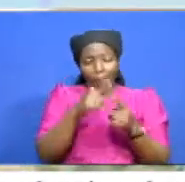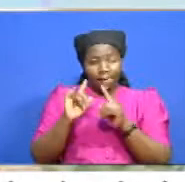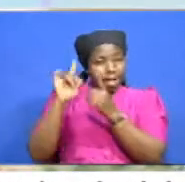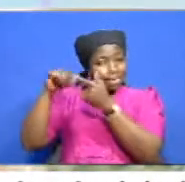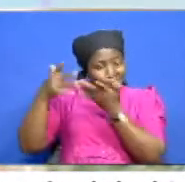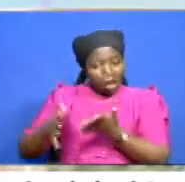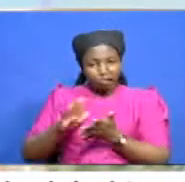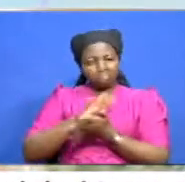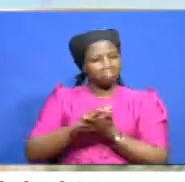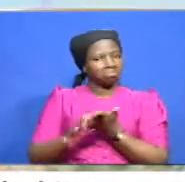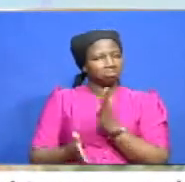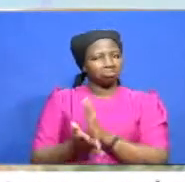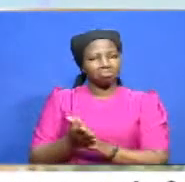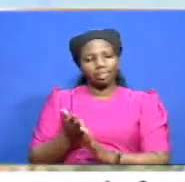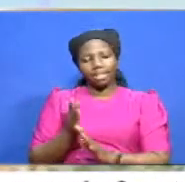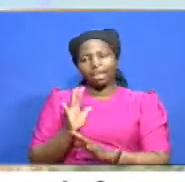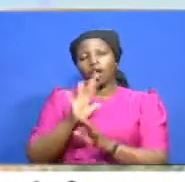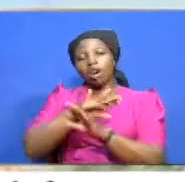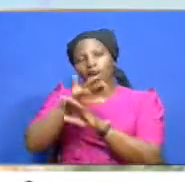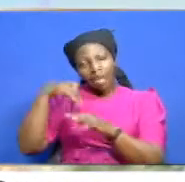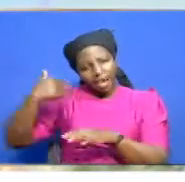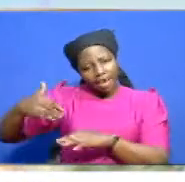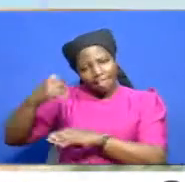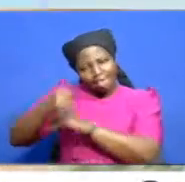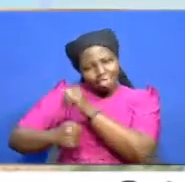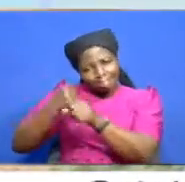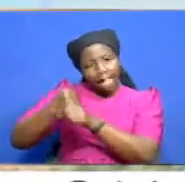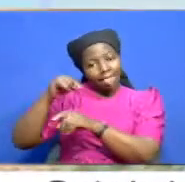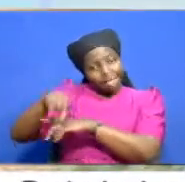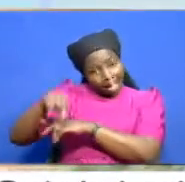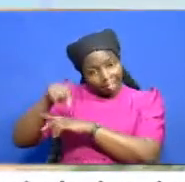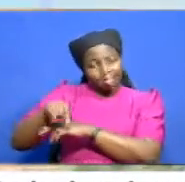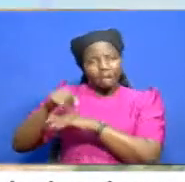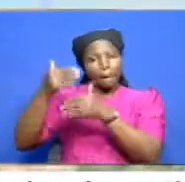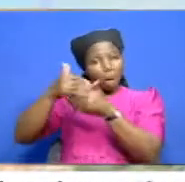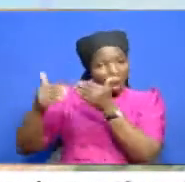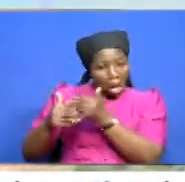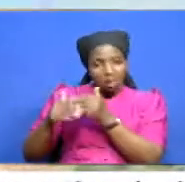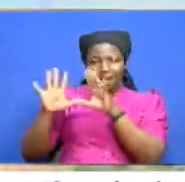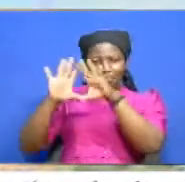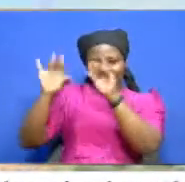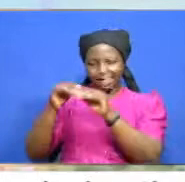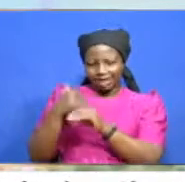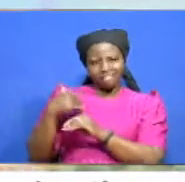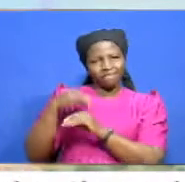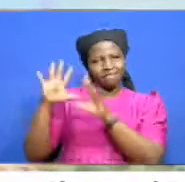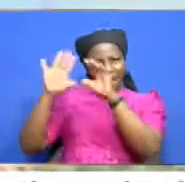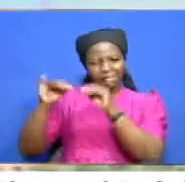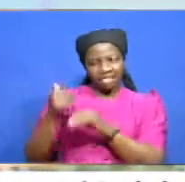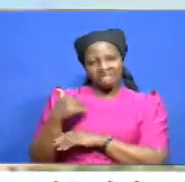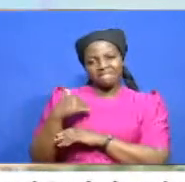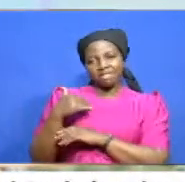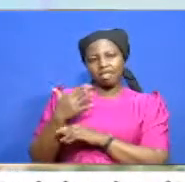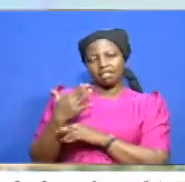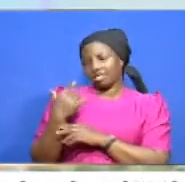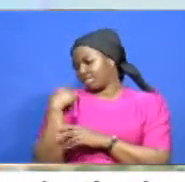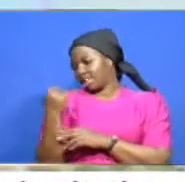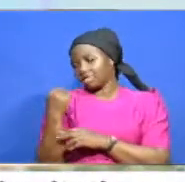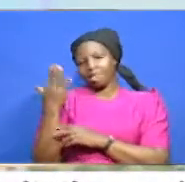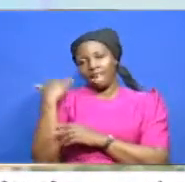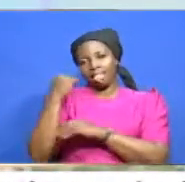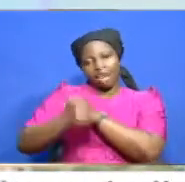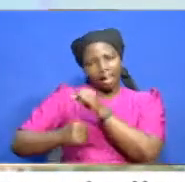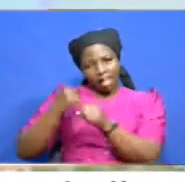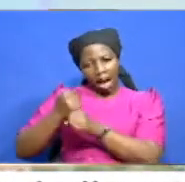Na hili, na kila mwaka hili jengo linapangiwa pesa. Tulikaa hapa mwaka juzi tukaambiwa ya tukaenda kwa